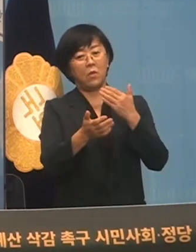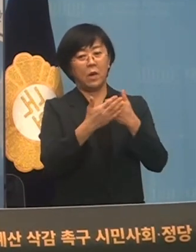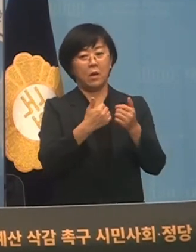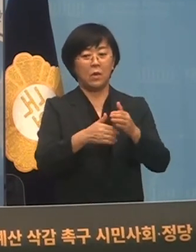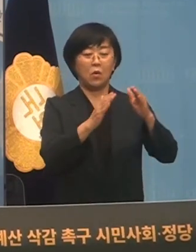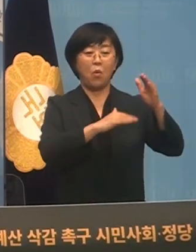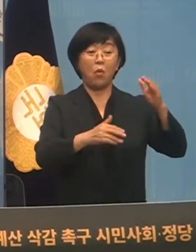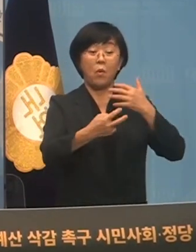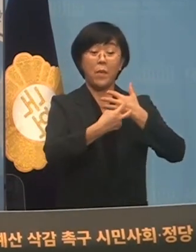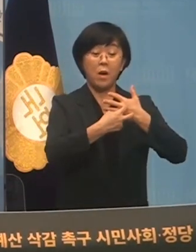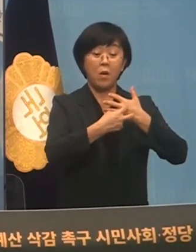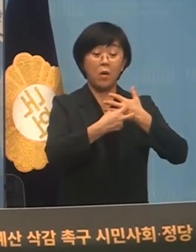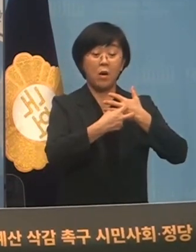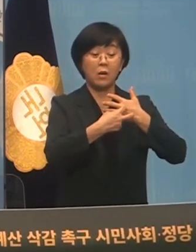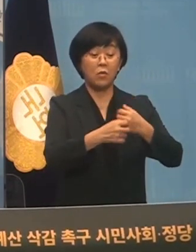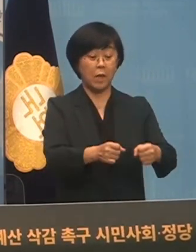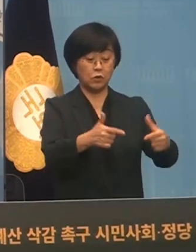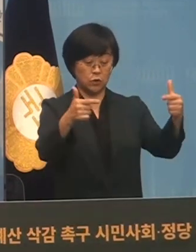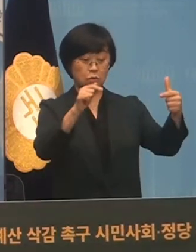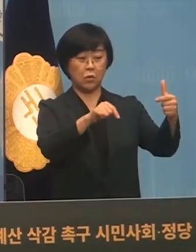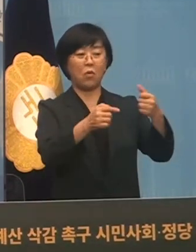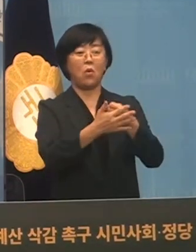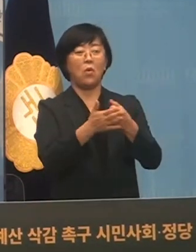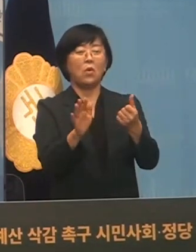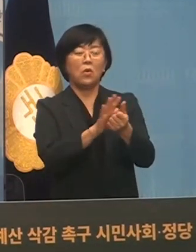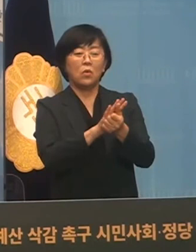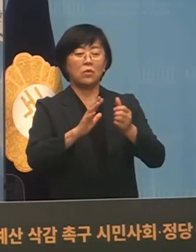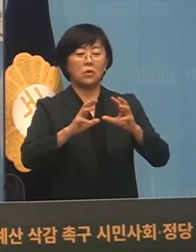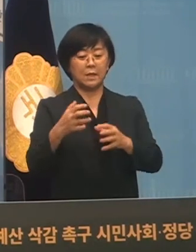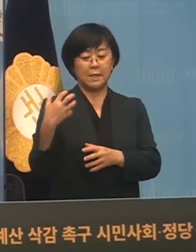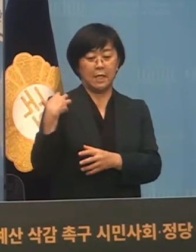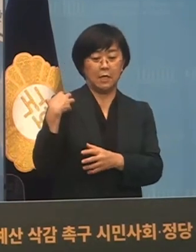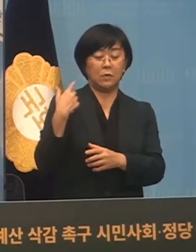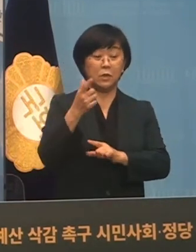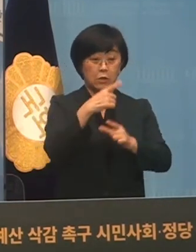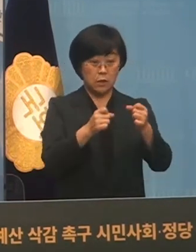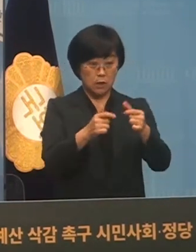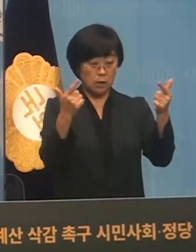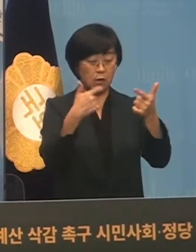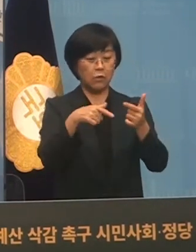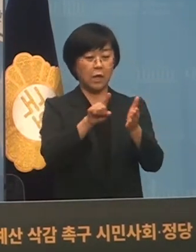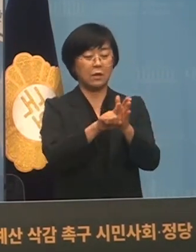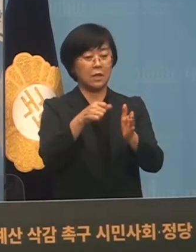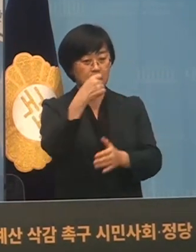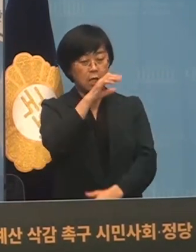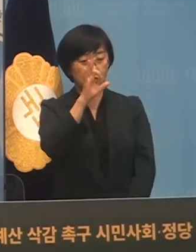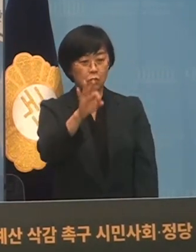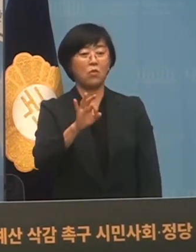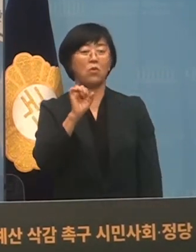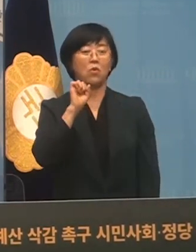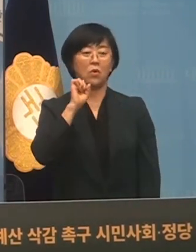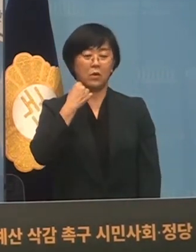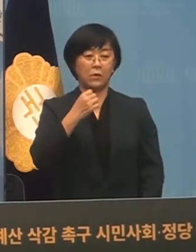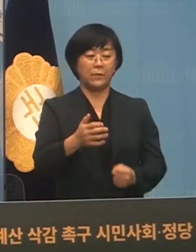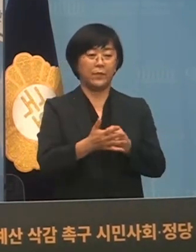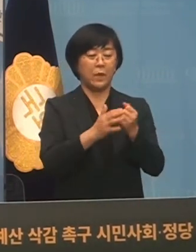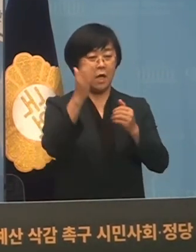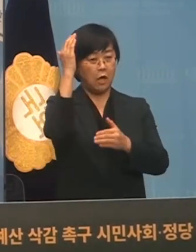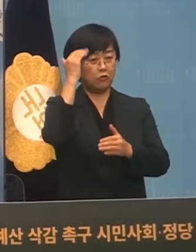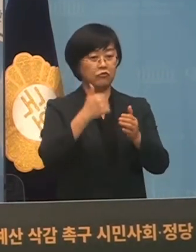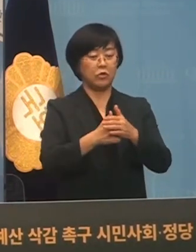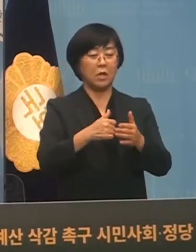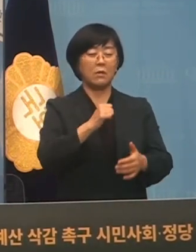절실해진 공공병원의 실질적인 확충이나 돌봄의 국가 책임 강화 등을 위한 예산도 찾아보기 힘듭니다. 최근 한국의